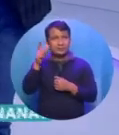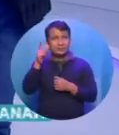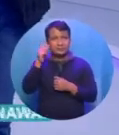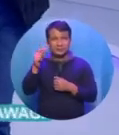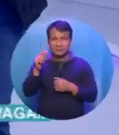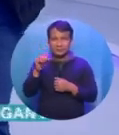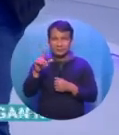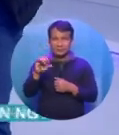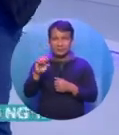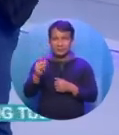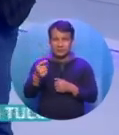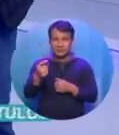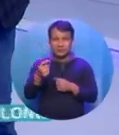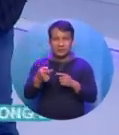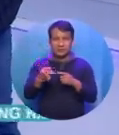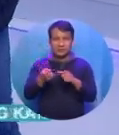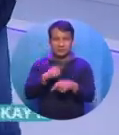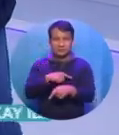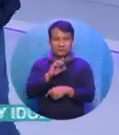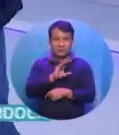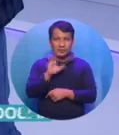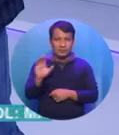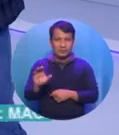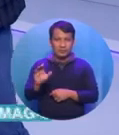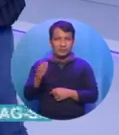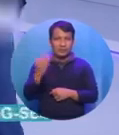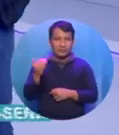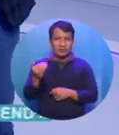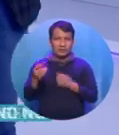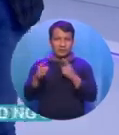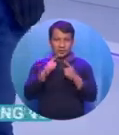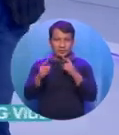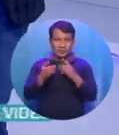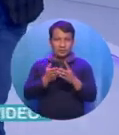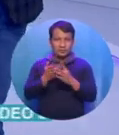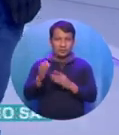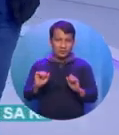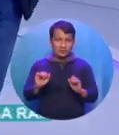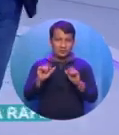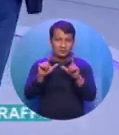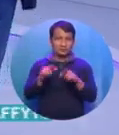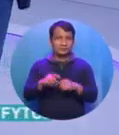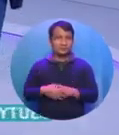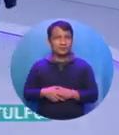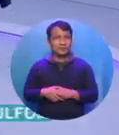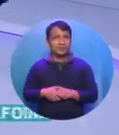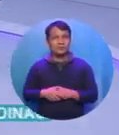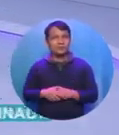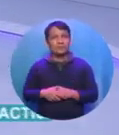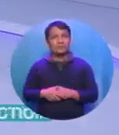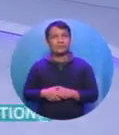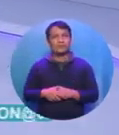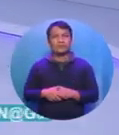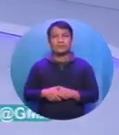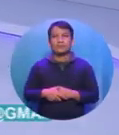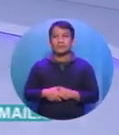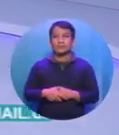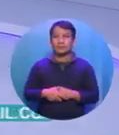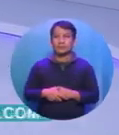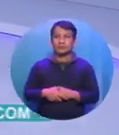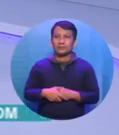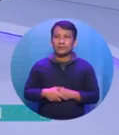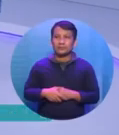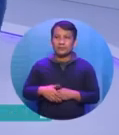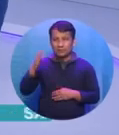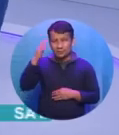Tolich, a Barrientos ng Caloocan. At siya po yung makakausap natin ng live. Sir Lito. Hello po,